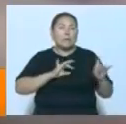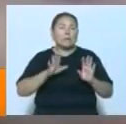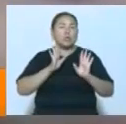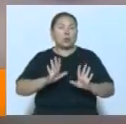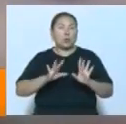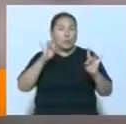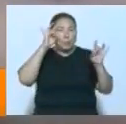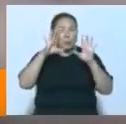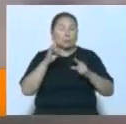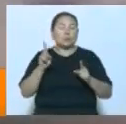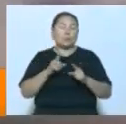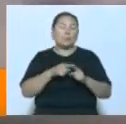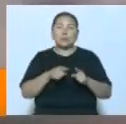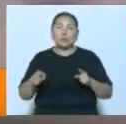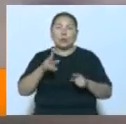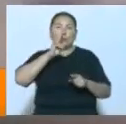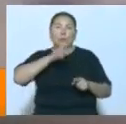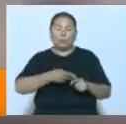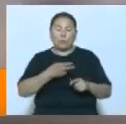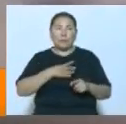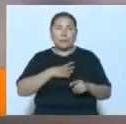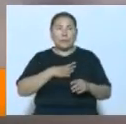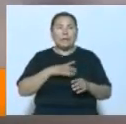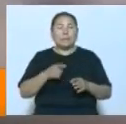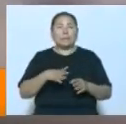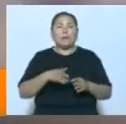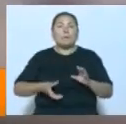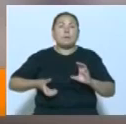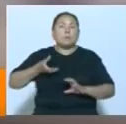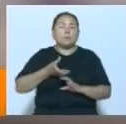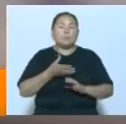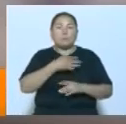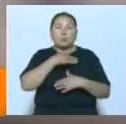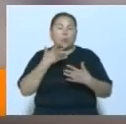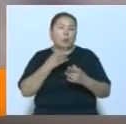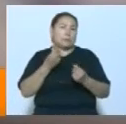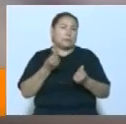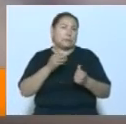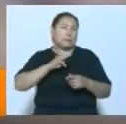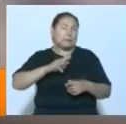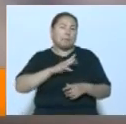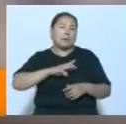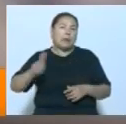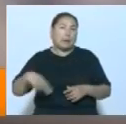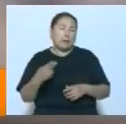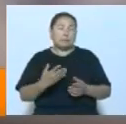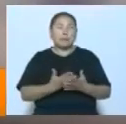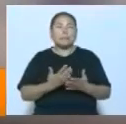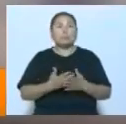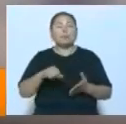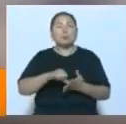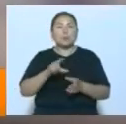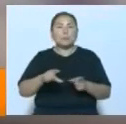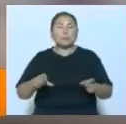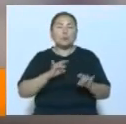только блогеров, что в течение 3 лет им верили люди и внесли миллиарды тенге. Пусть будут сурово наказаны все, кто причастен и принимал